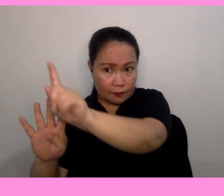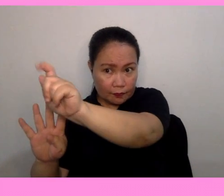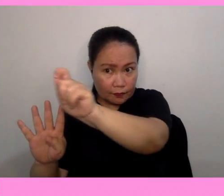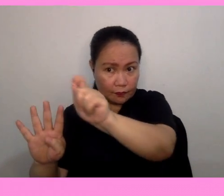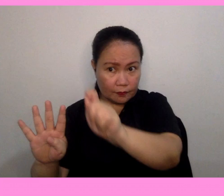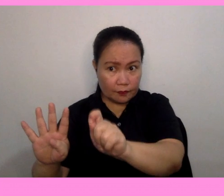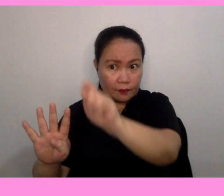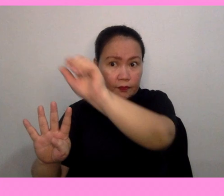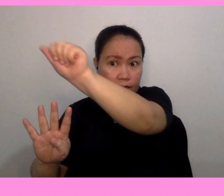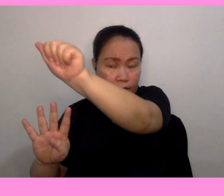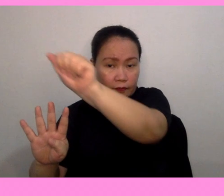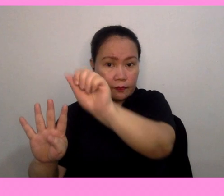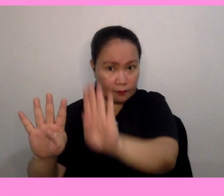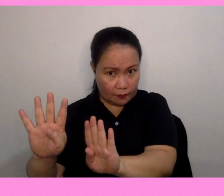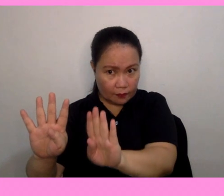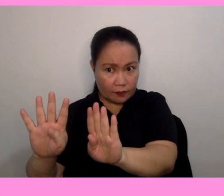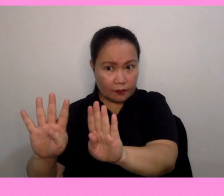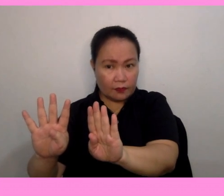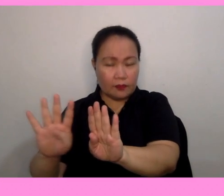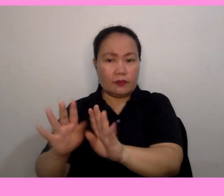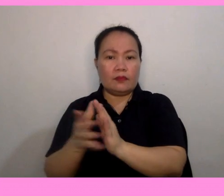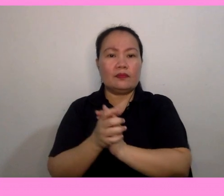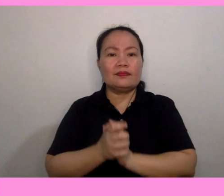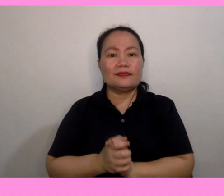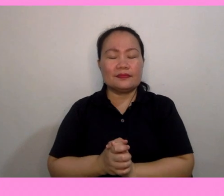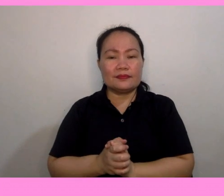lilipat ang punto mula A patungong B.